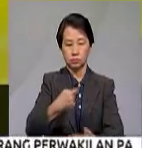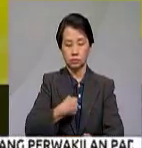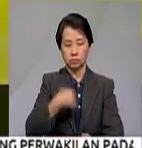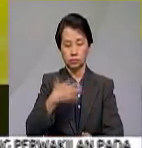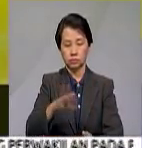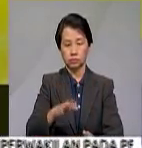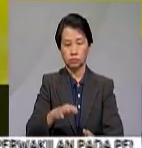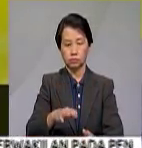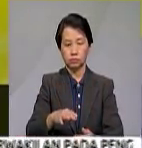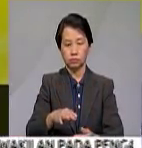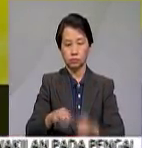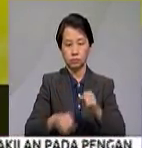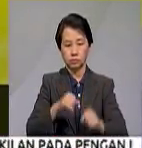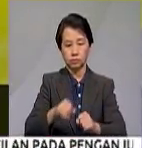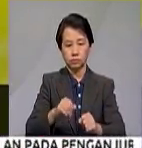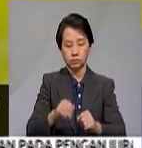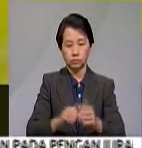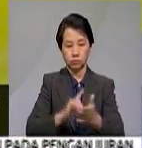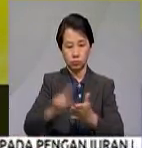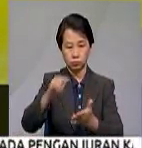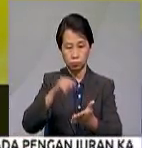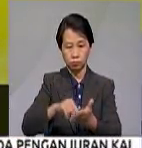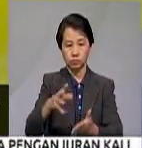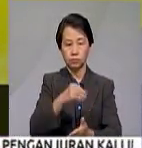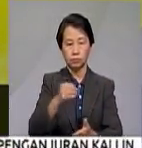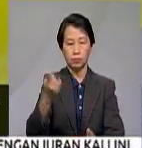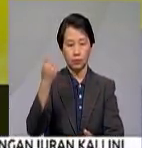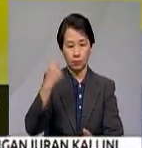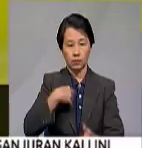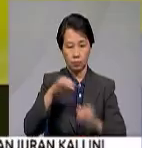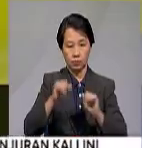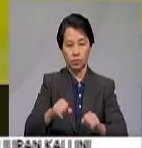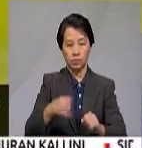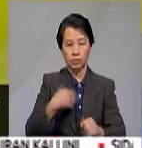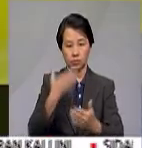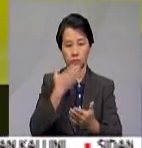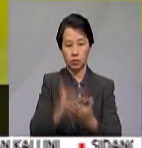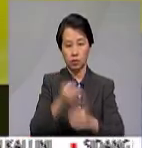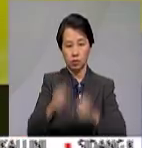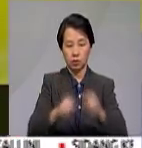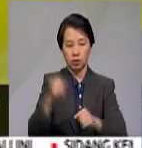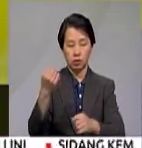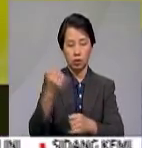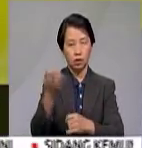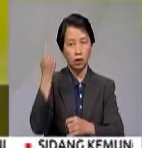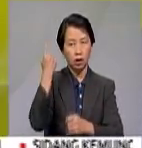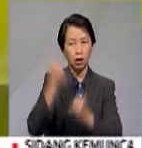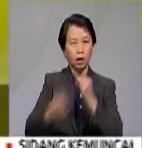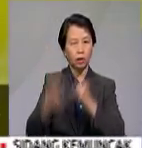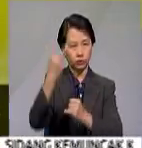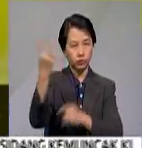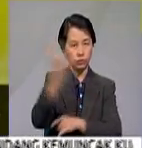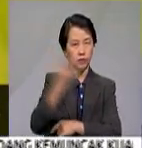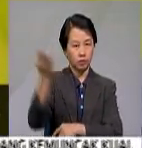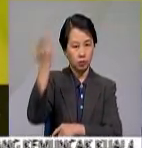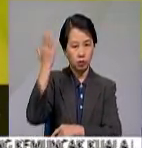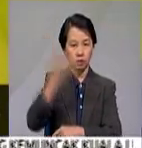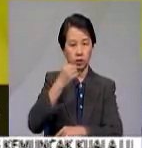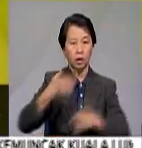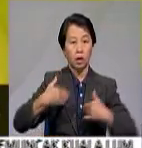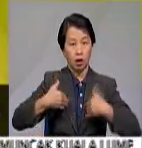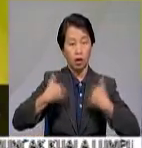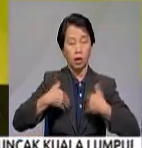targeting this stage originally, but yeah, I've obviously had good legs the last 2 days as well. So yeah, happy to